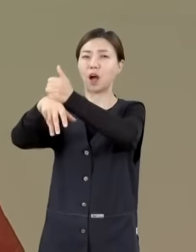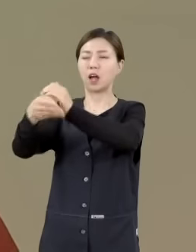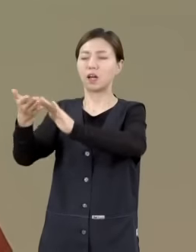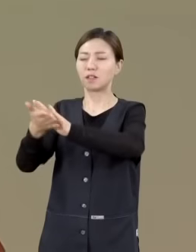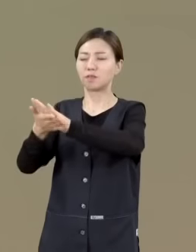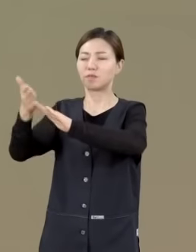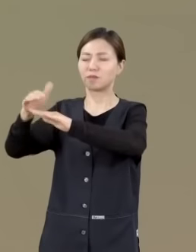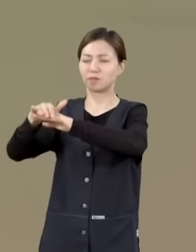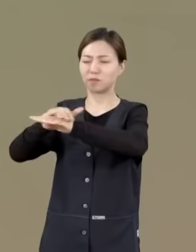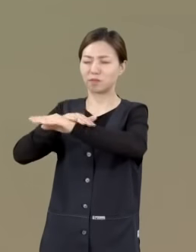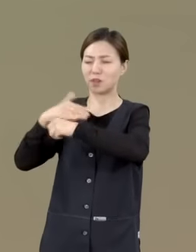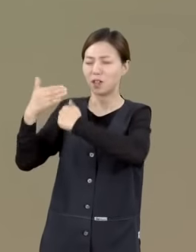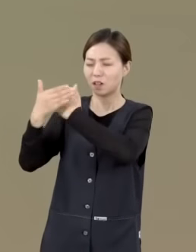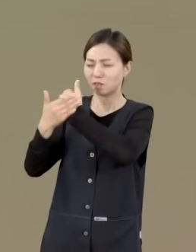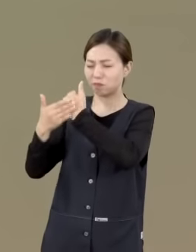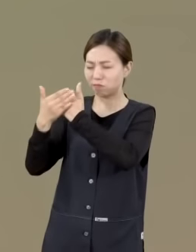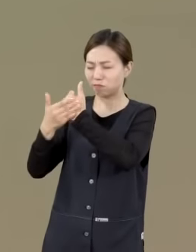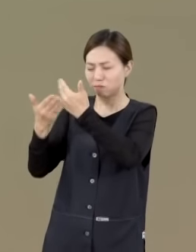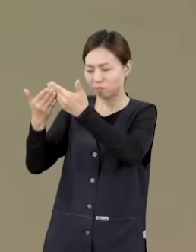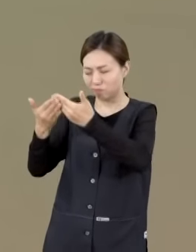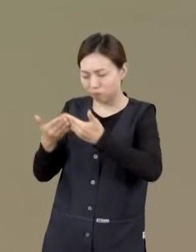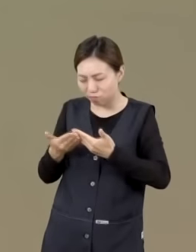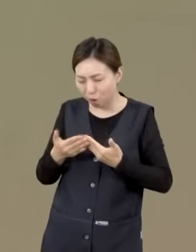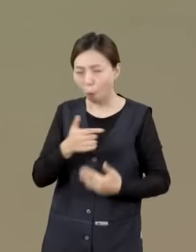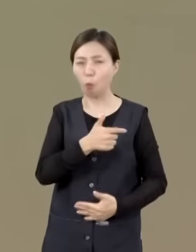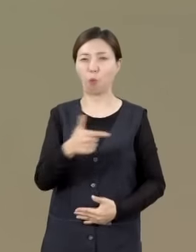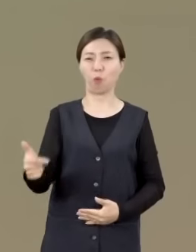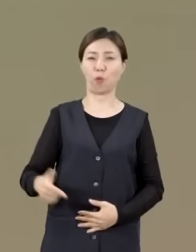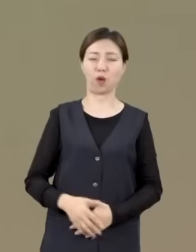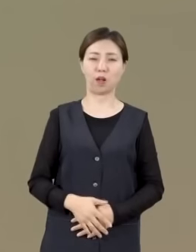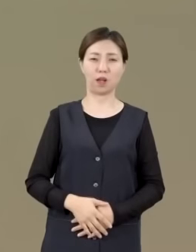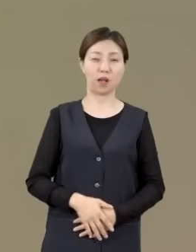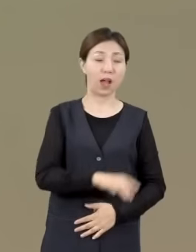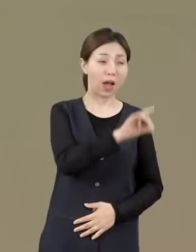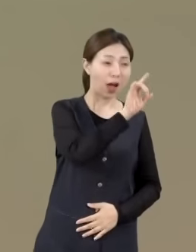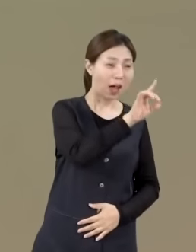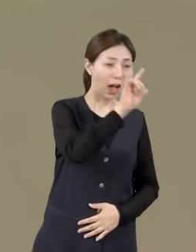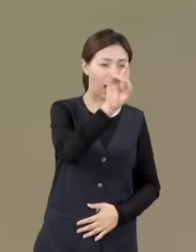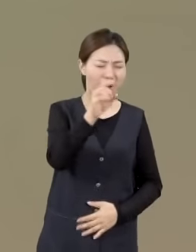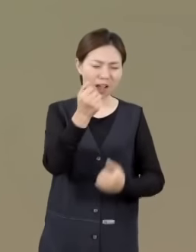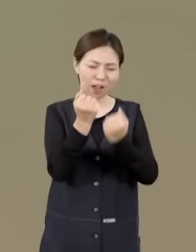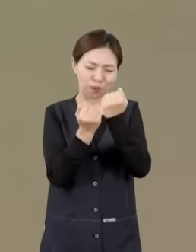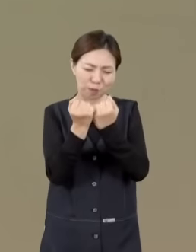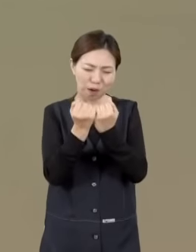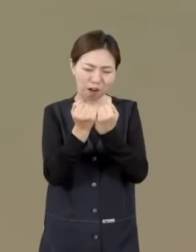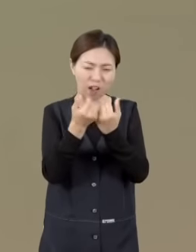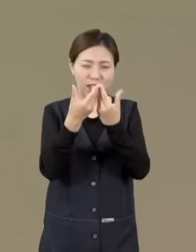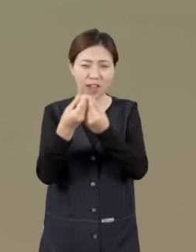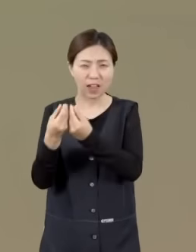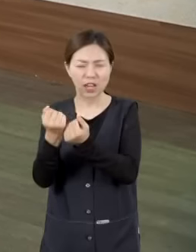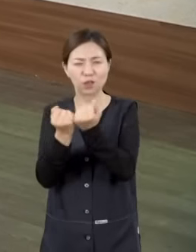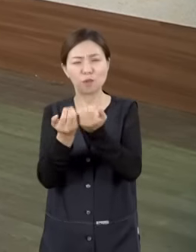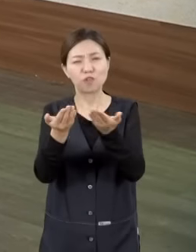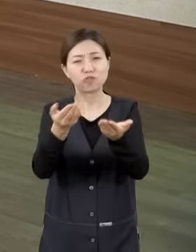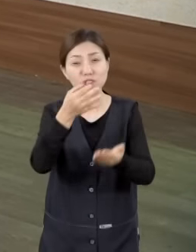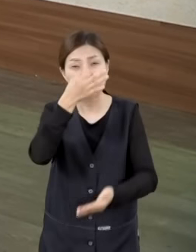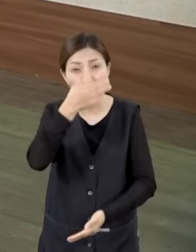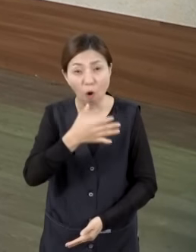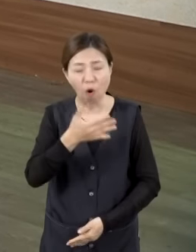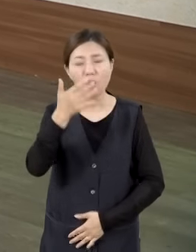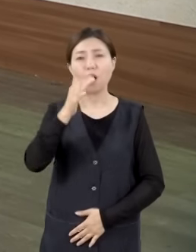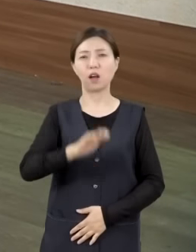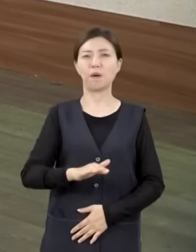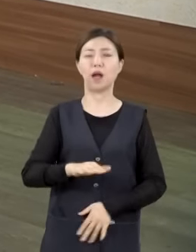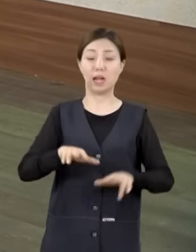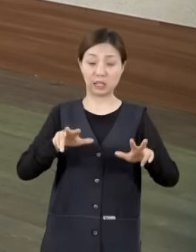수없이 받았습니다 하나하나 다 말할 수는 없지만 그때